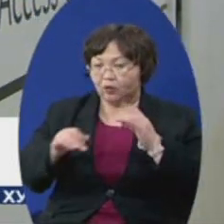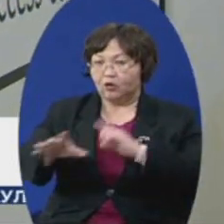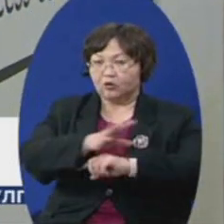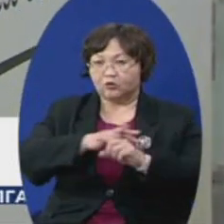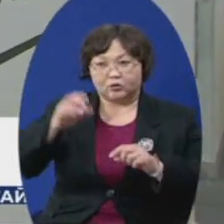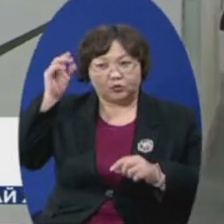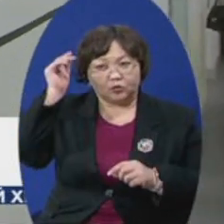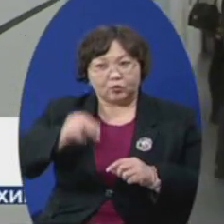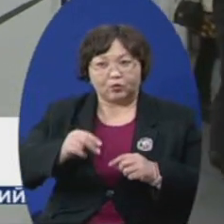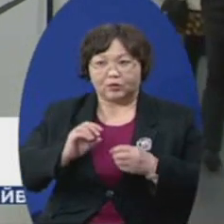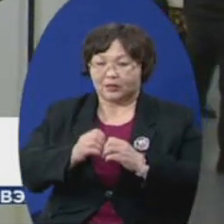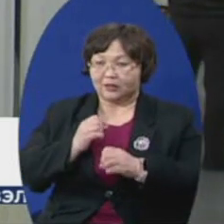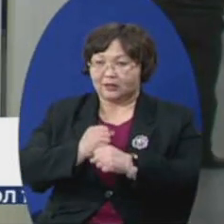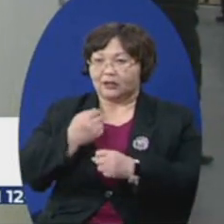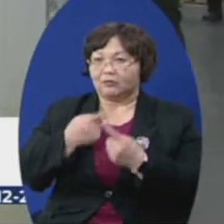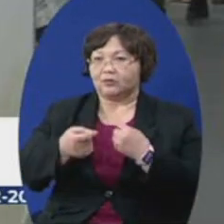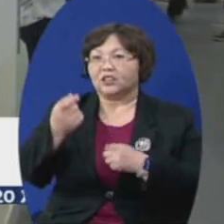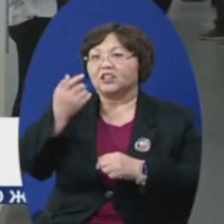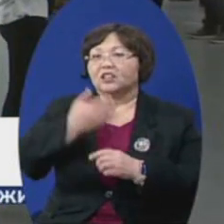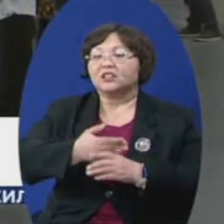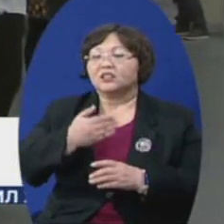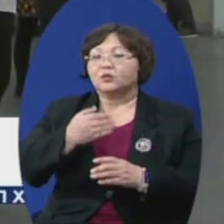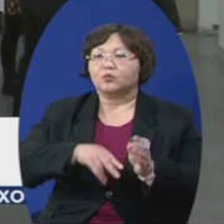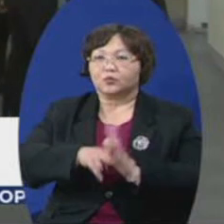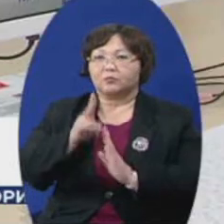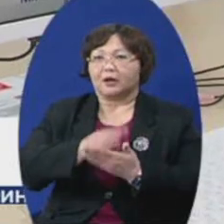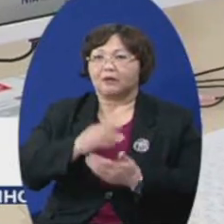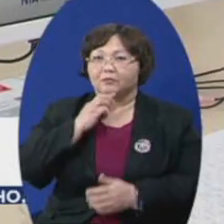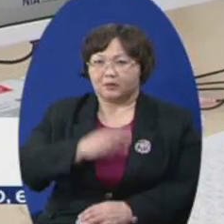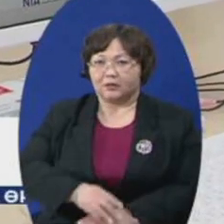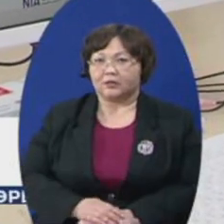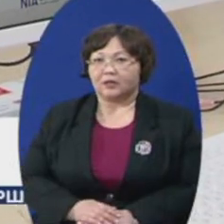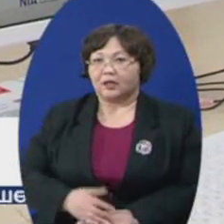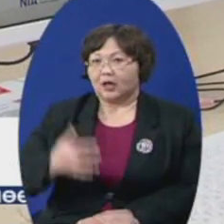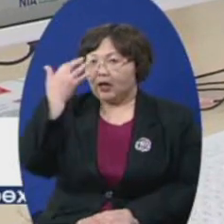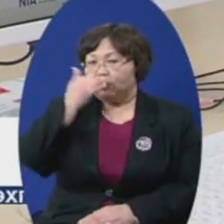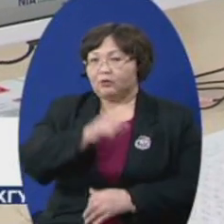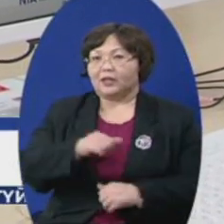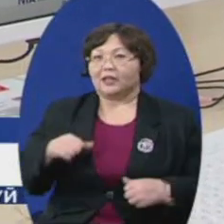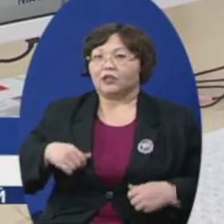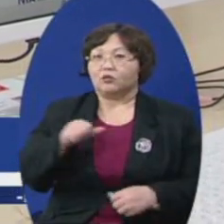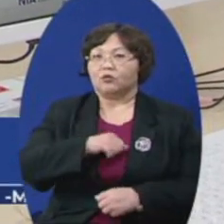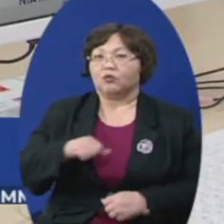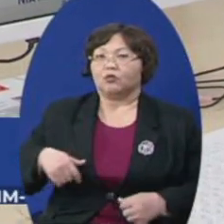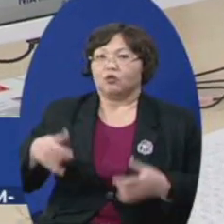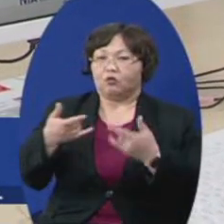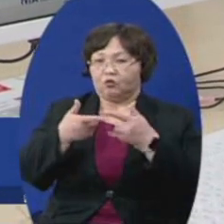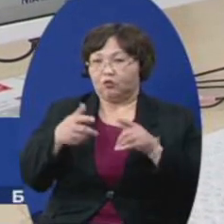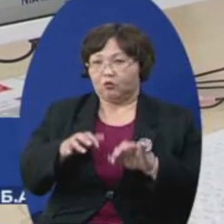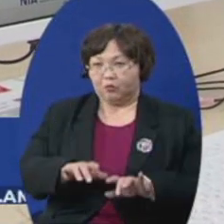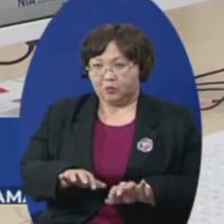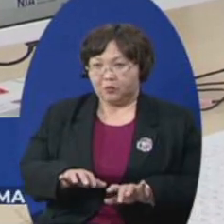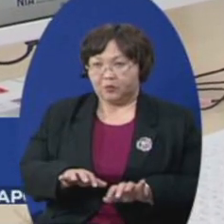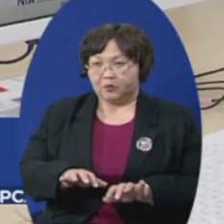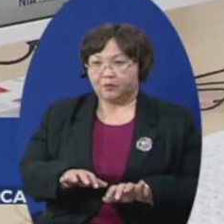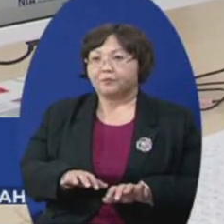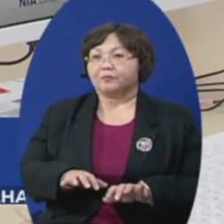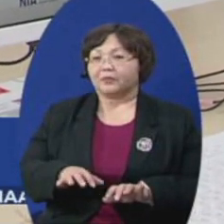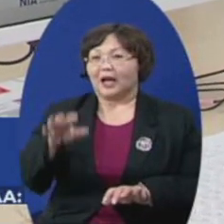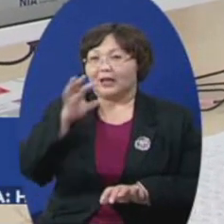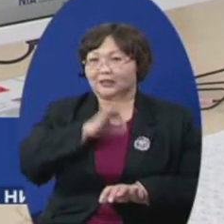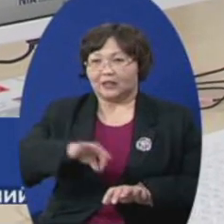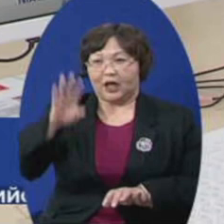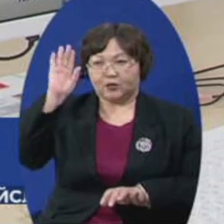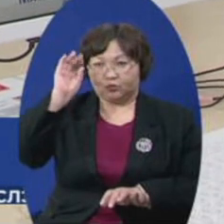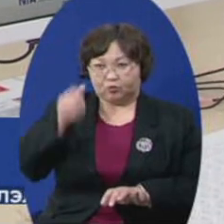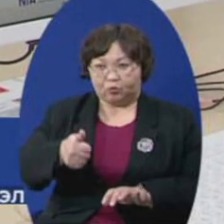суралцахад бэрхшээл гардгийг тэрээр ингэж ярьлаа. Харааны бэрхшээлтэй иргэд өөрсдөө компьютер төхөөрөмжийг ашиглаж